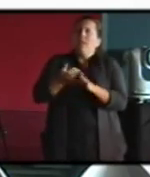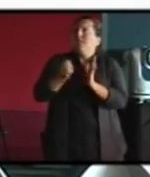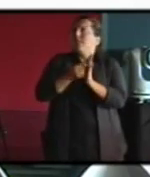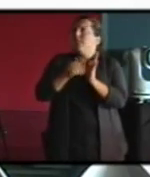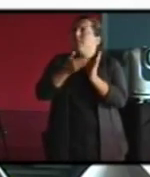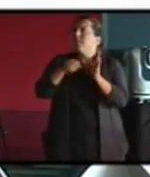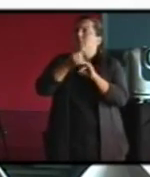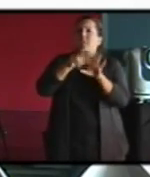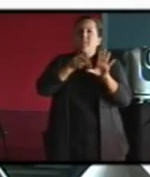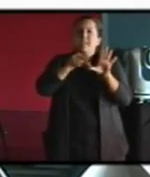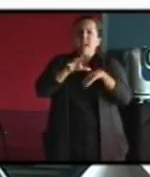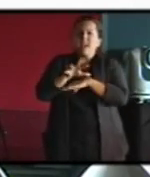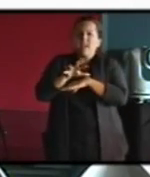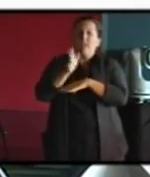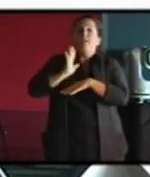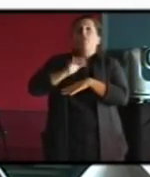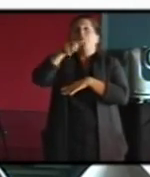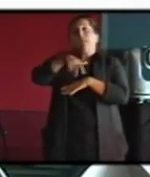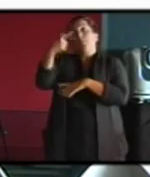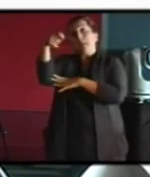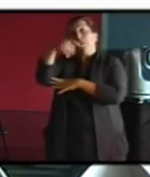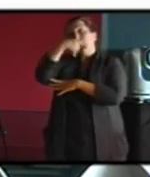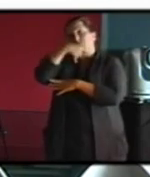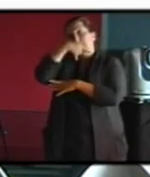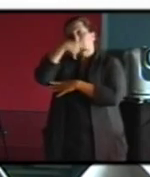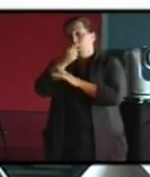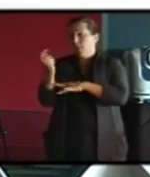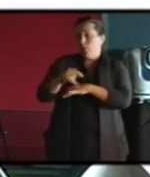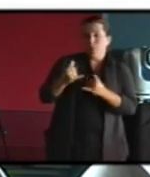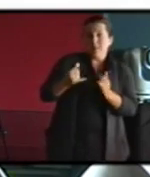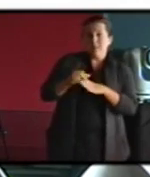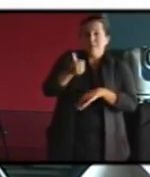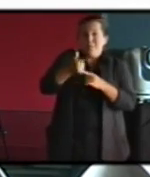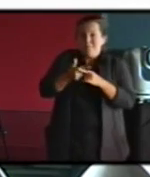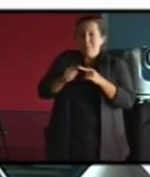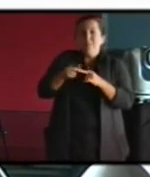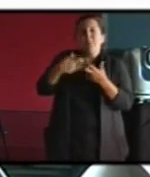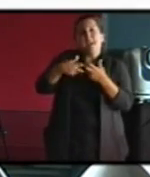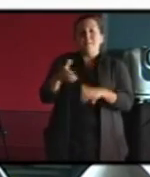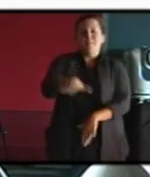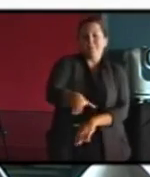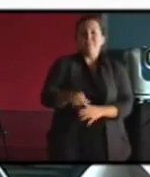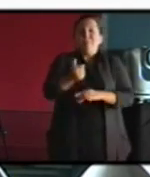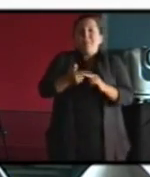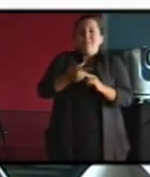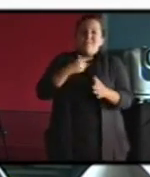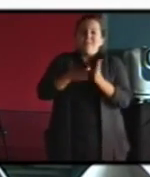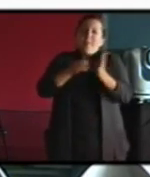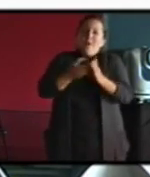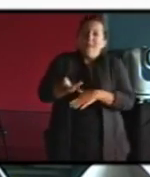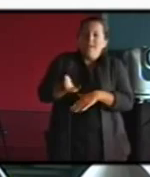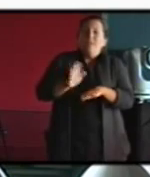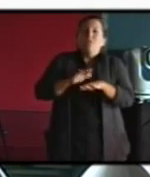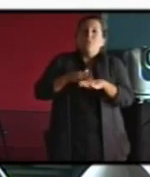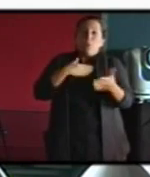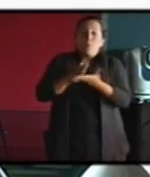années 85, que le président de l'époque, François Mitterrand, était venu pour la première pierre. Donc c'était des grands projets de développement.